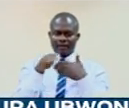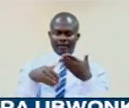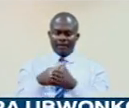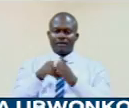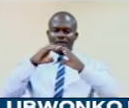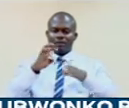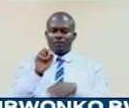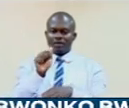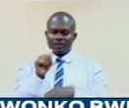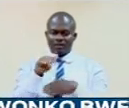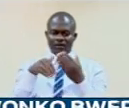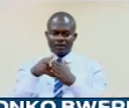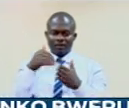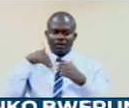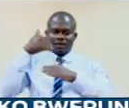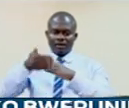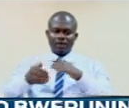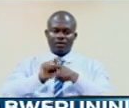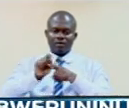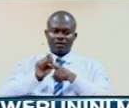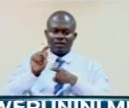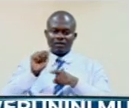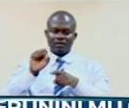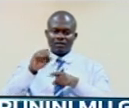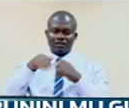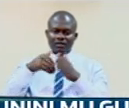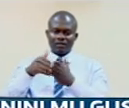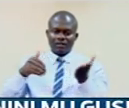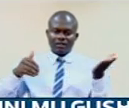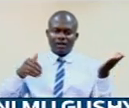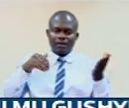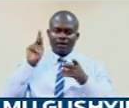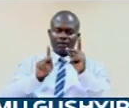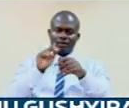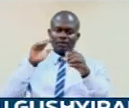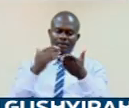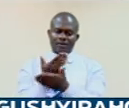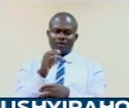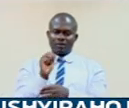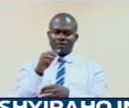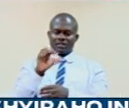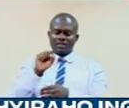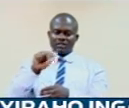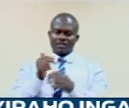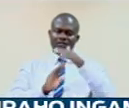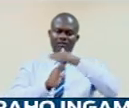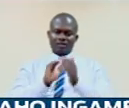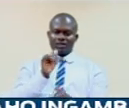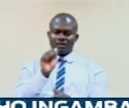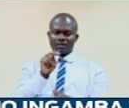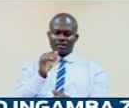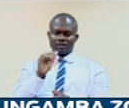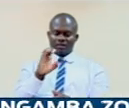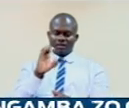ya Rayon Sport yaje yariye Karungu nyuma yo kumutoza Kasambungo Andre yari yashyizemo amaraso mashya, aho umusore Mugisha Gilbert yasimbuye Bizimana Nick wari